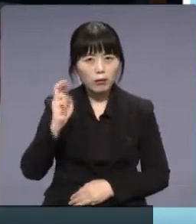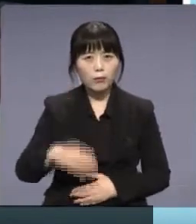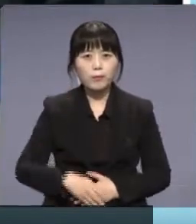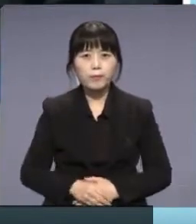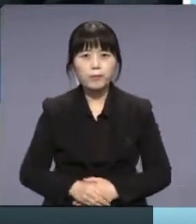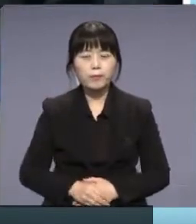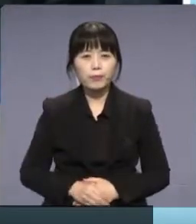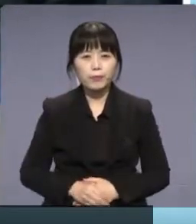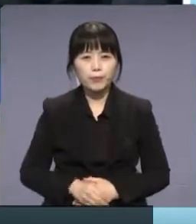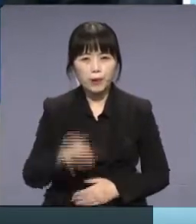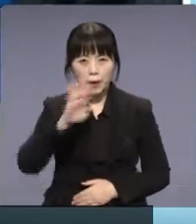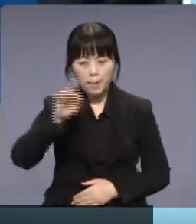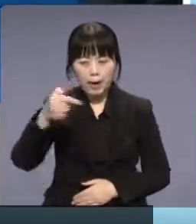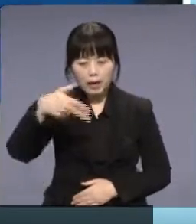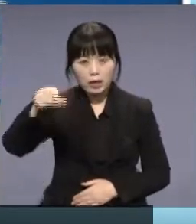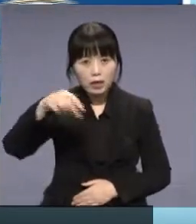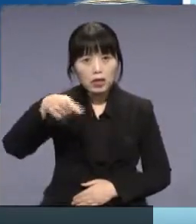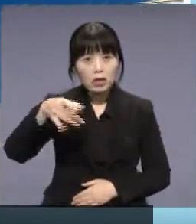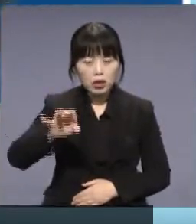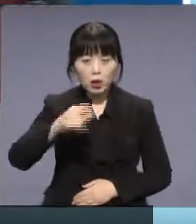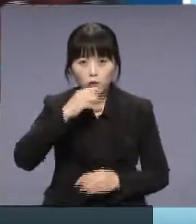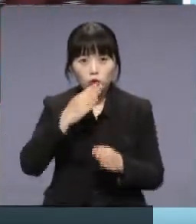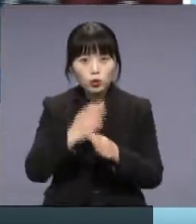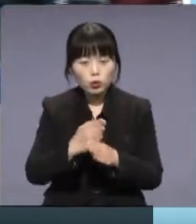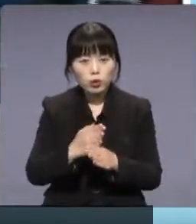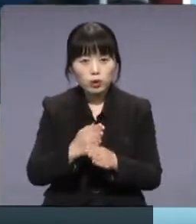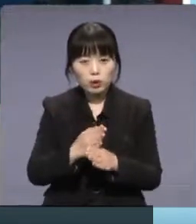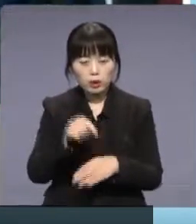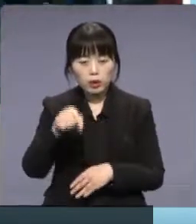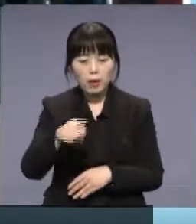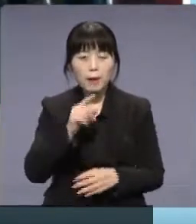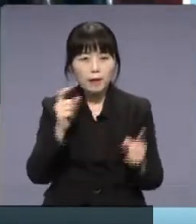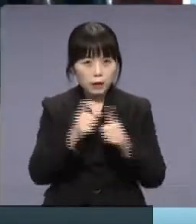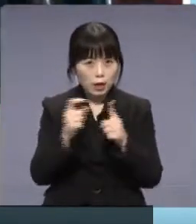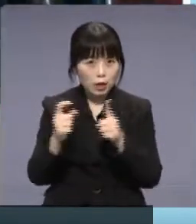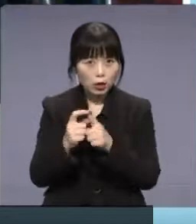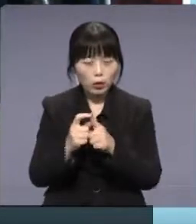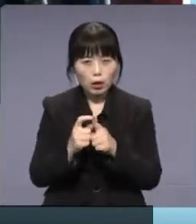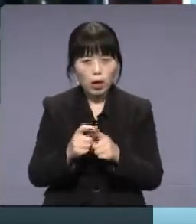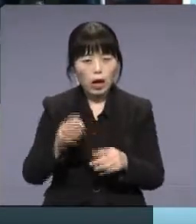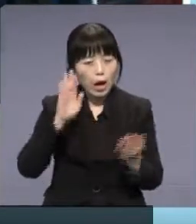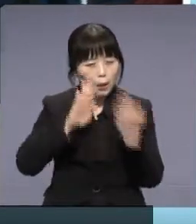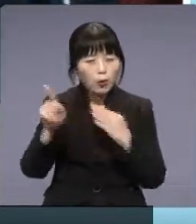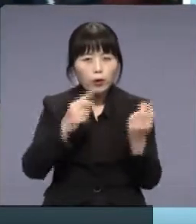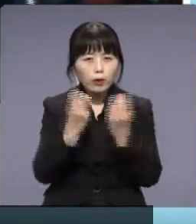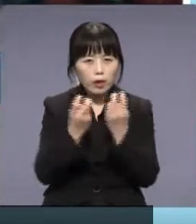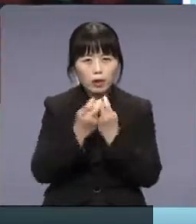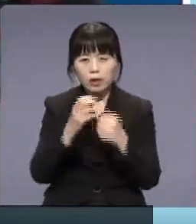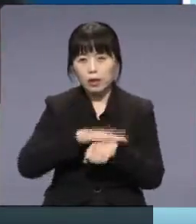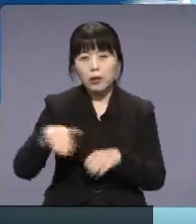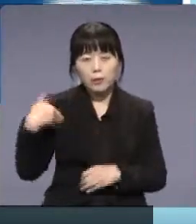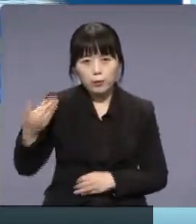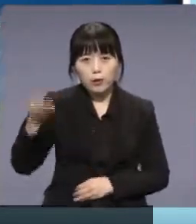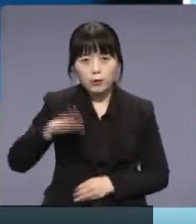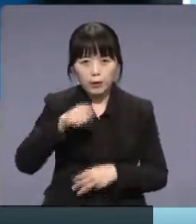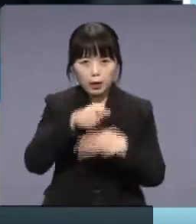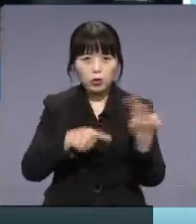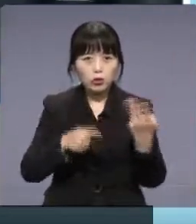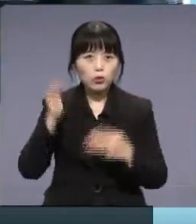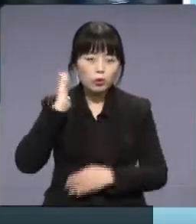그래서 반지성주의라는 그 워딩이 단어가 뭐 앞으로는 어떻게 될지 모르겠습니다만